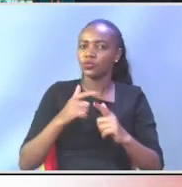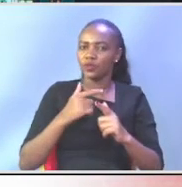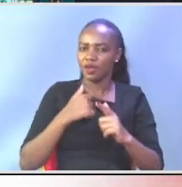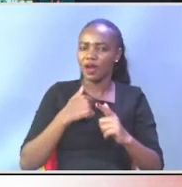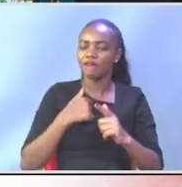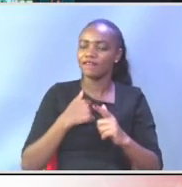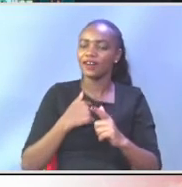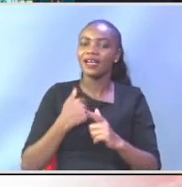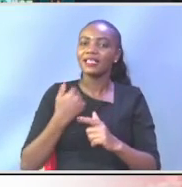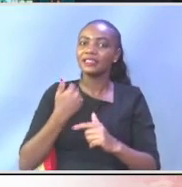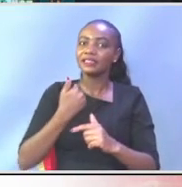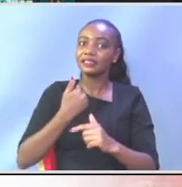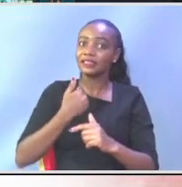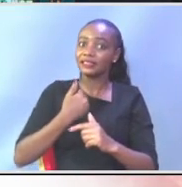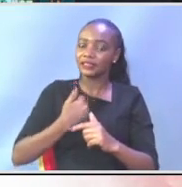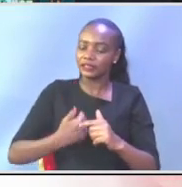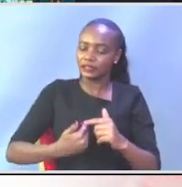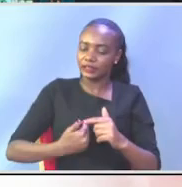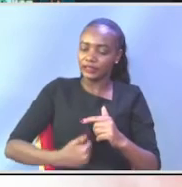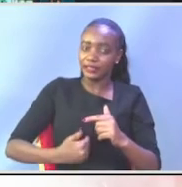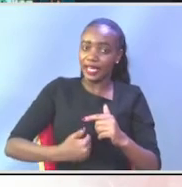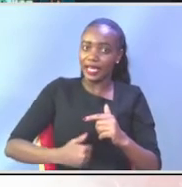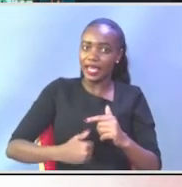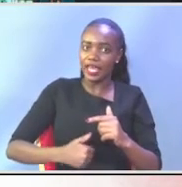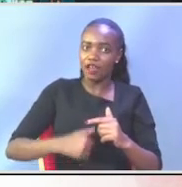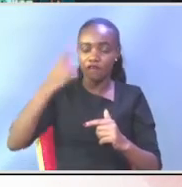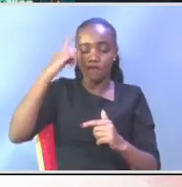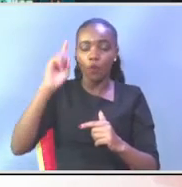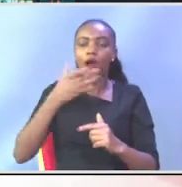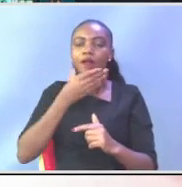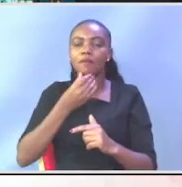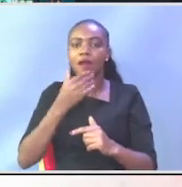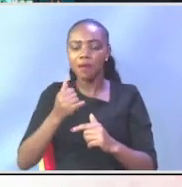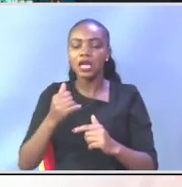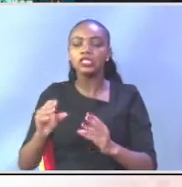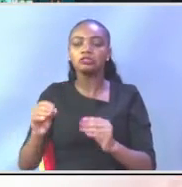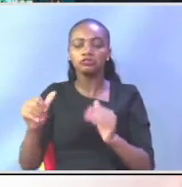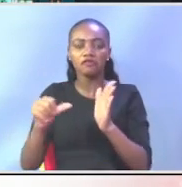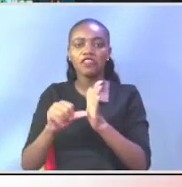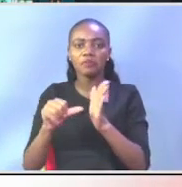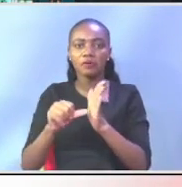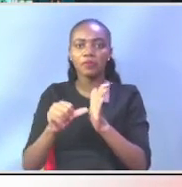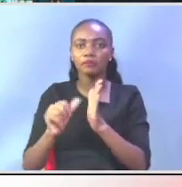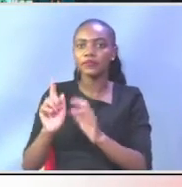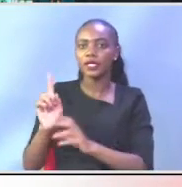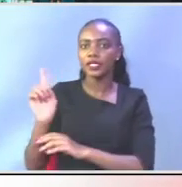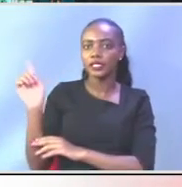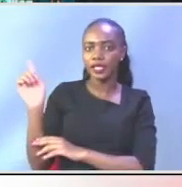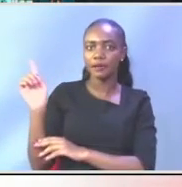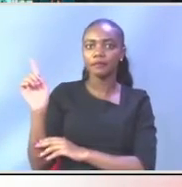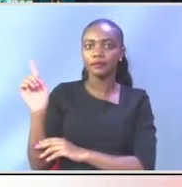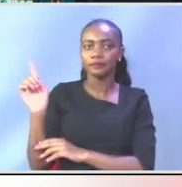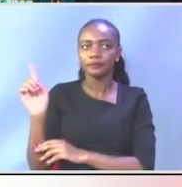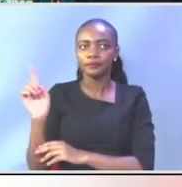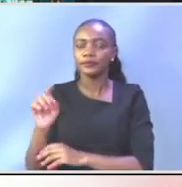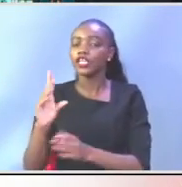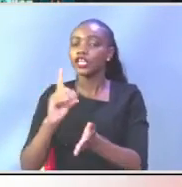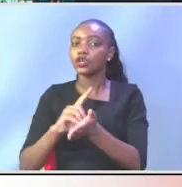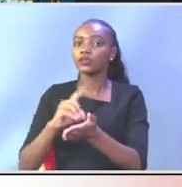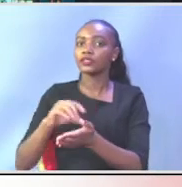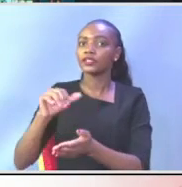mwanamume mmoja na kurekebisha tatizo hilo limeshabikiwa na wengi. Mwanahabari mwenza Majibu Kitao umefanikiwa kumpata Daktari Ahmed